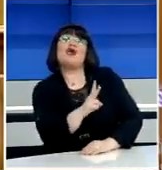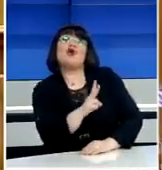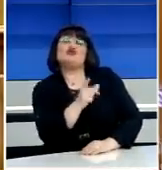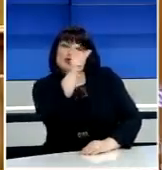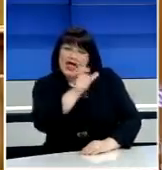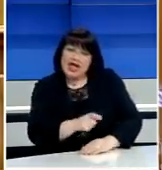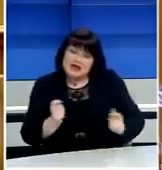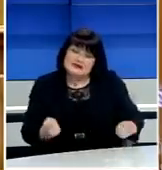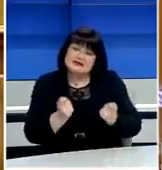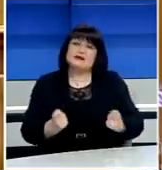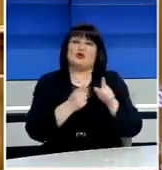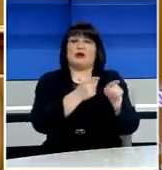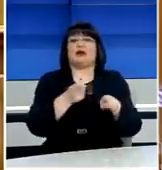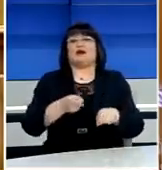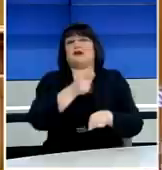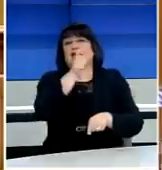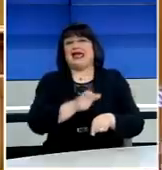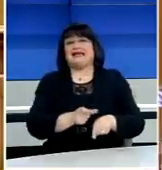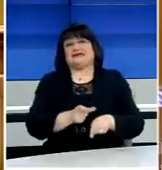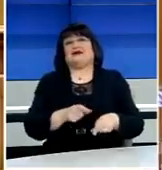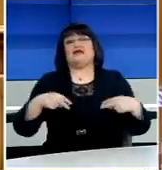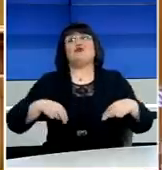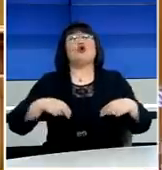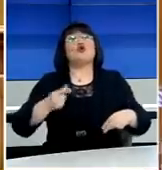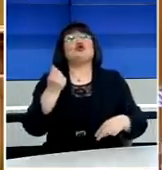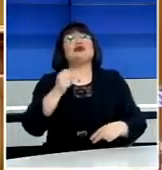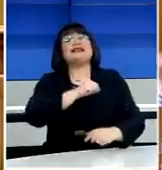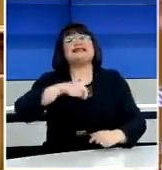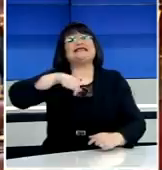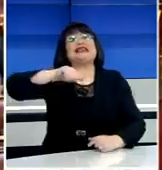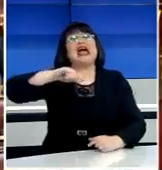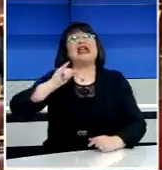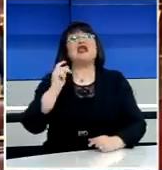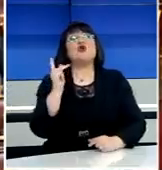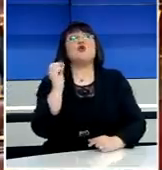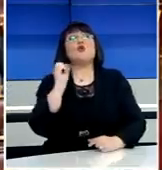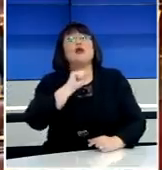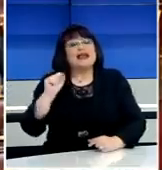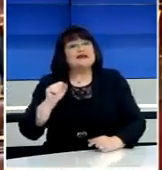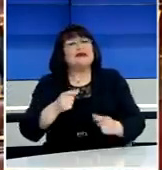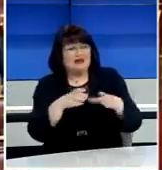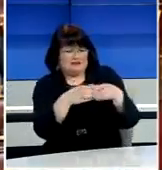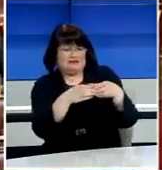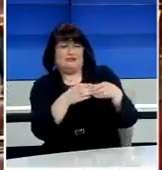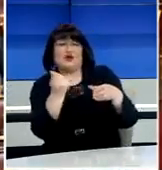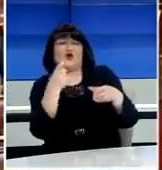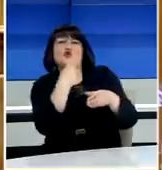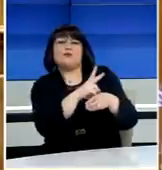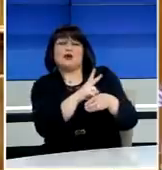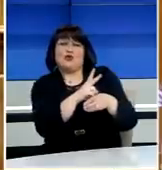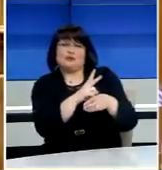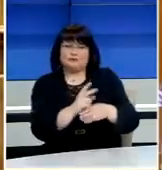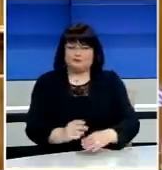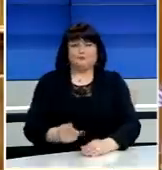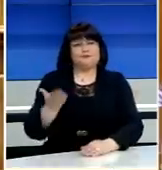δική σας. Δική σας και του κυρίου Σταϊκούρα και του οικονομικού επιτελείου, όλων των ίδιων ανθρώπων δηλαδή, που τα